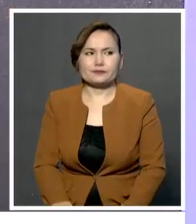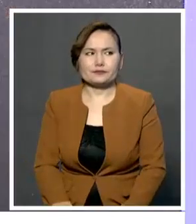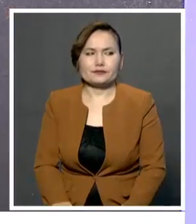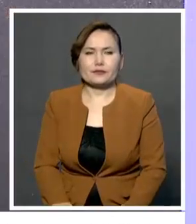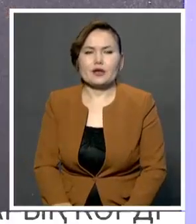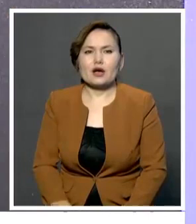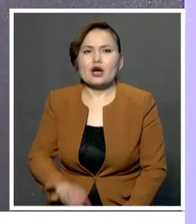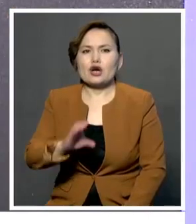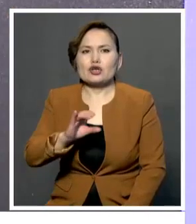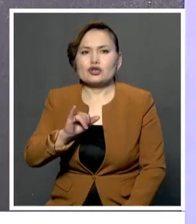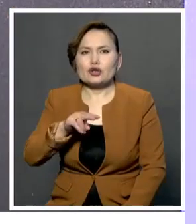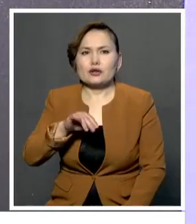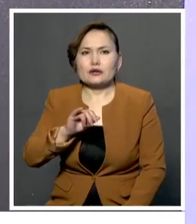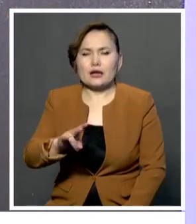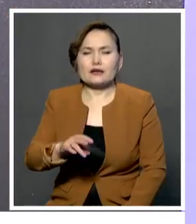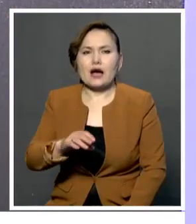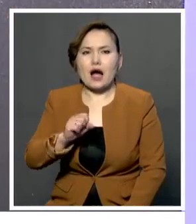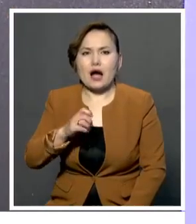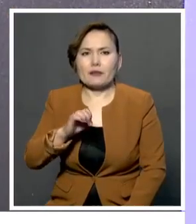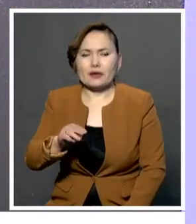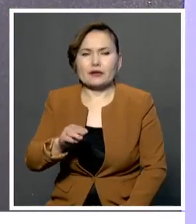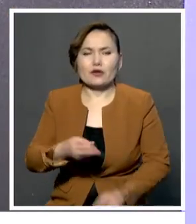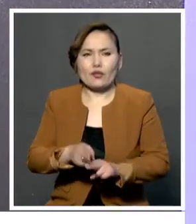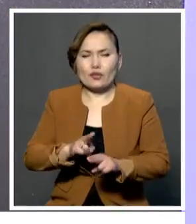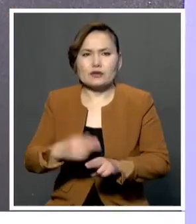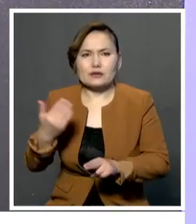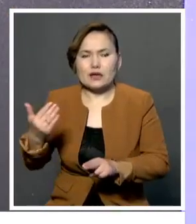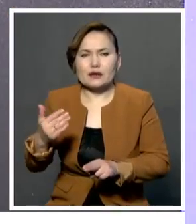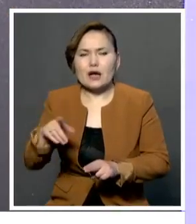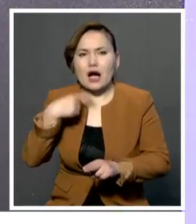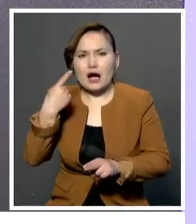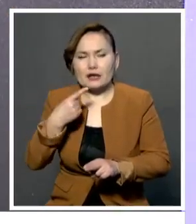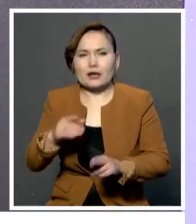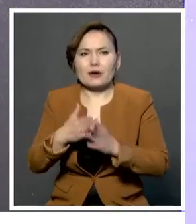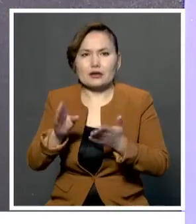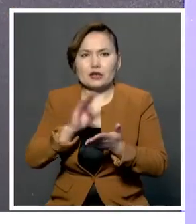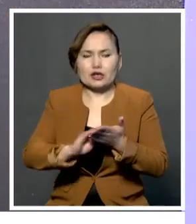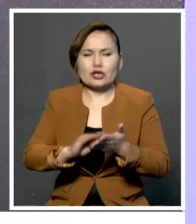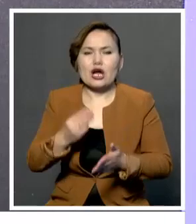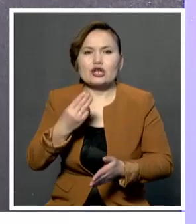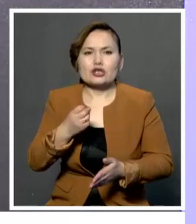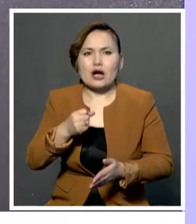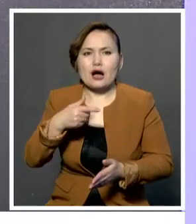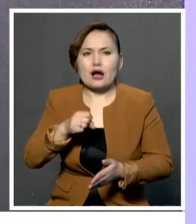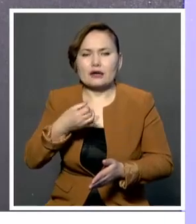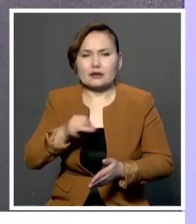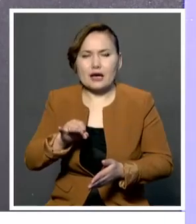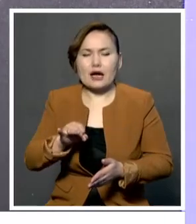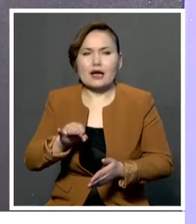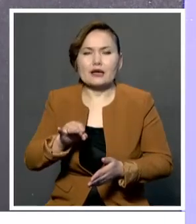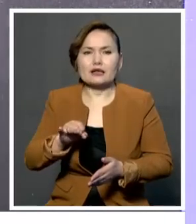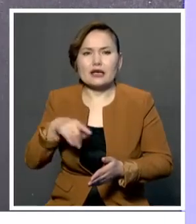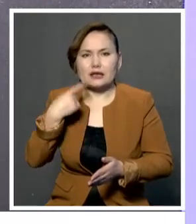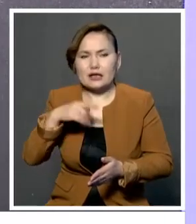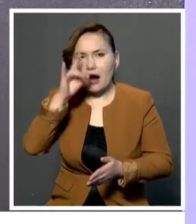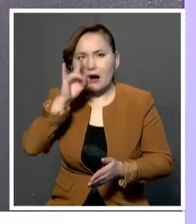Сұлтан Ахмет Сұлтан Сыдықтың аузынан жазып алған. Бұл кітап енді Шағатай тілінен қазіргі қазақ жазуына